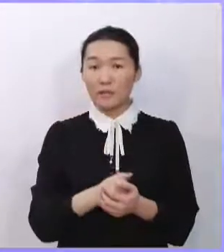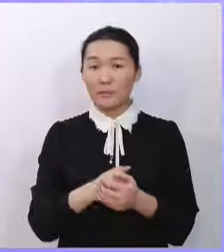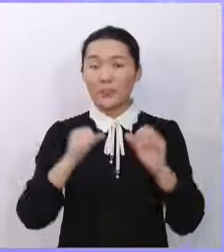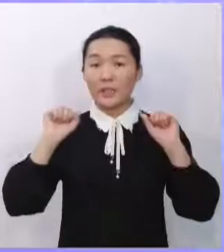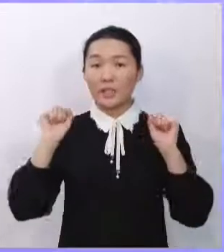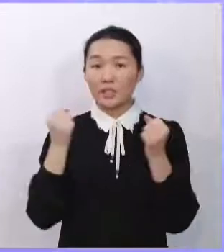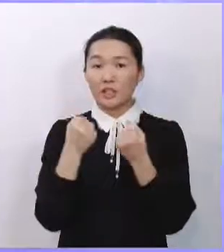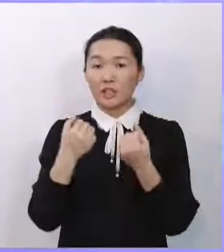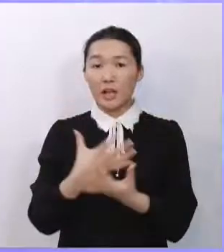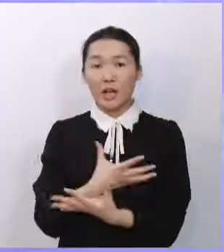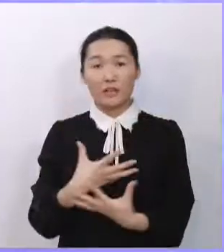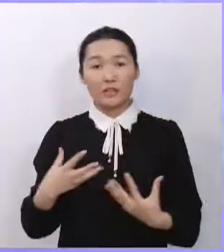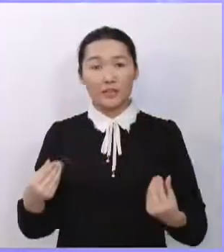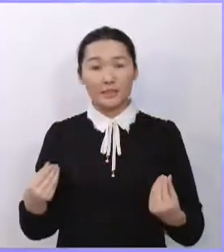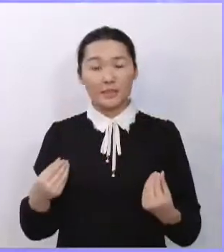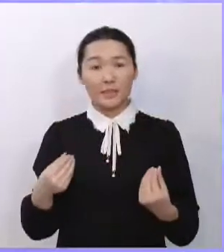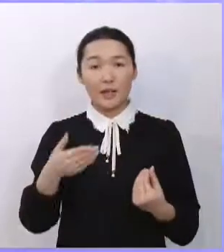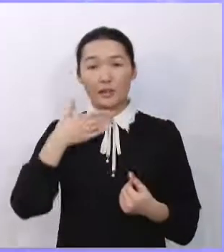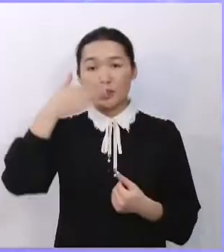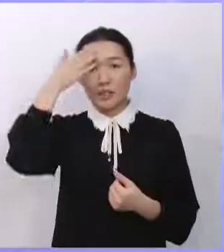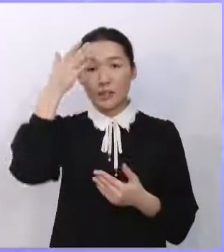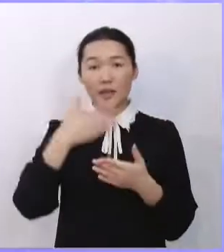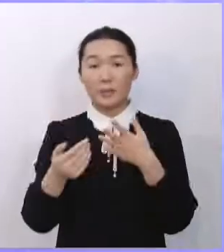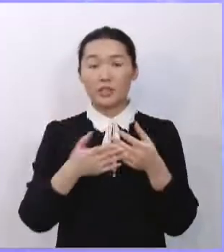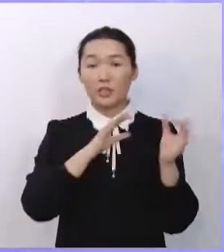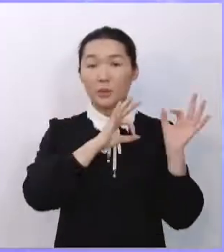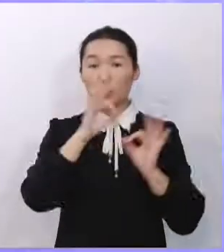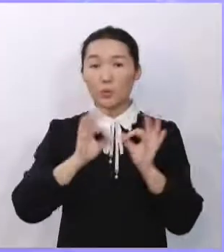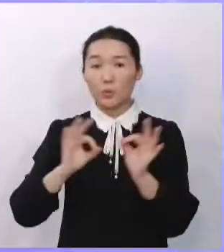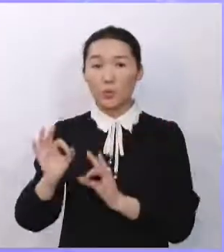Кышында, жазында, жайындабы же күзүндөбү?